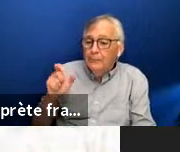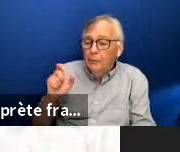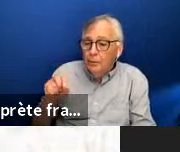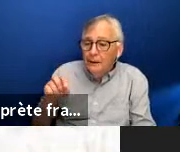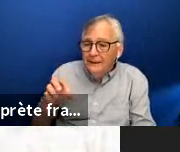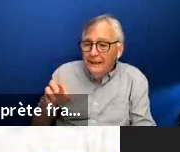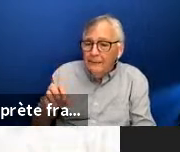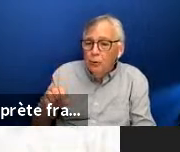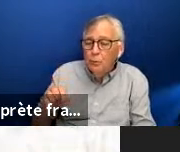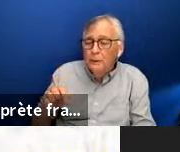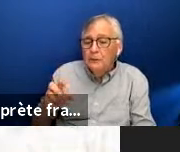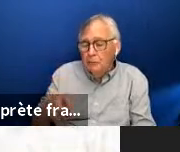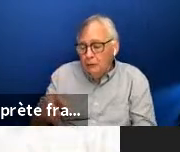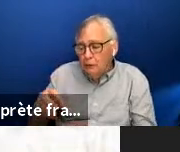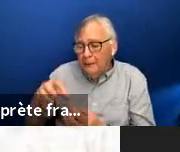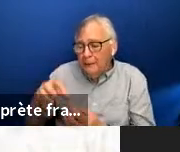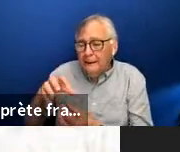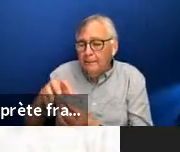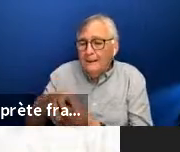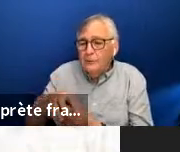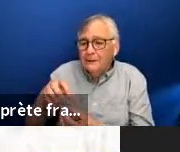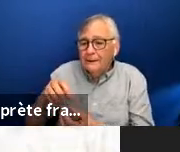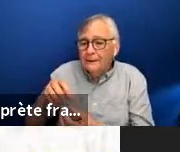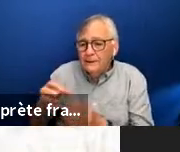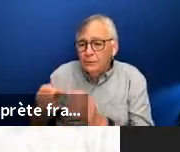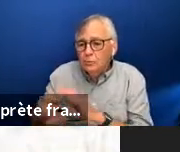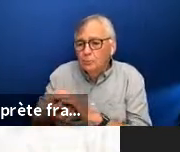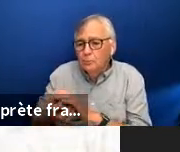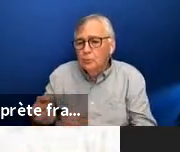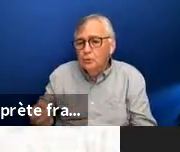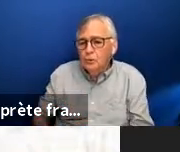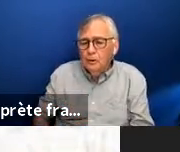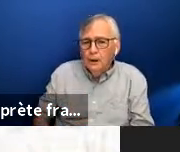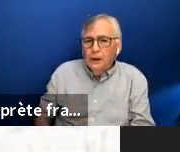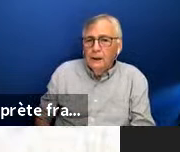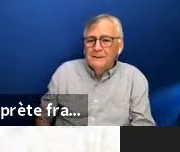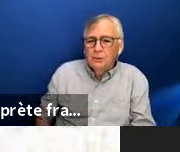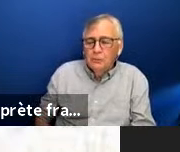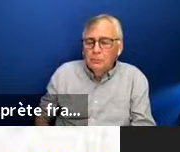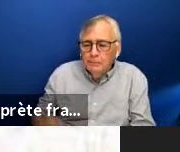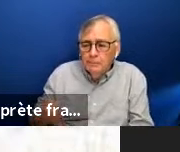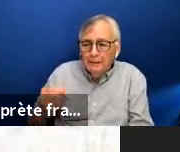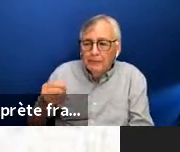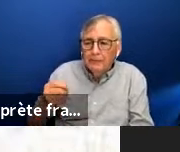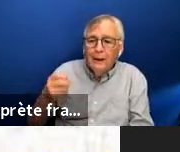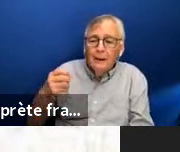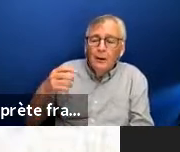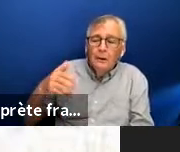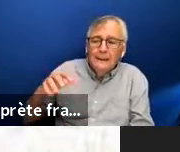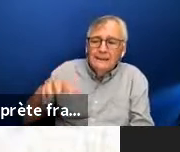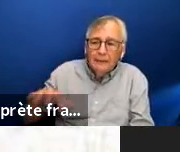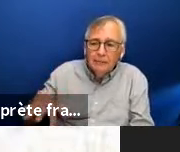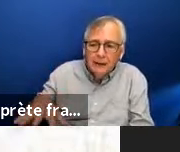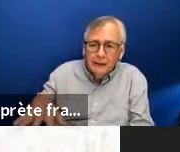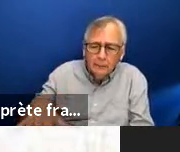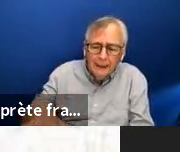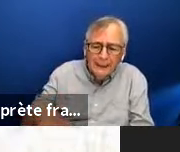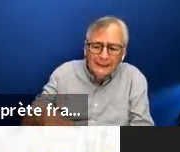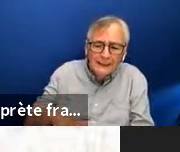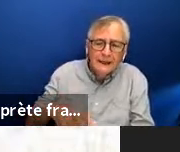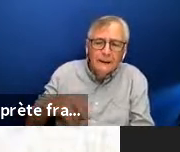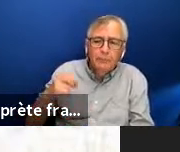Pour les bruits, éviter les bruits, des fois de mettre des balles de tennis ou pour. Parce que parfois, les